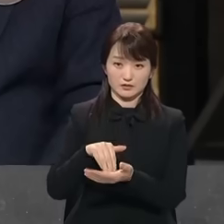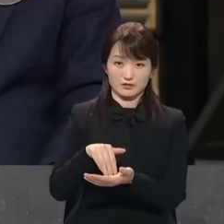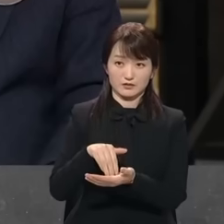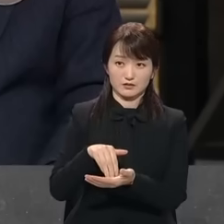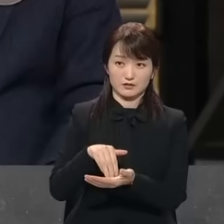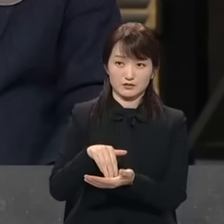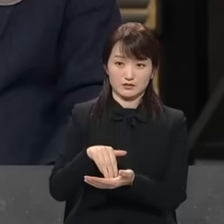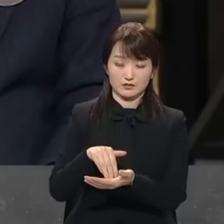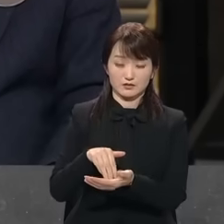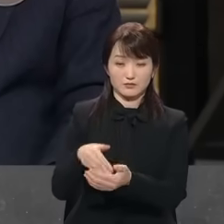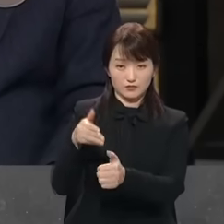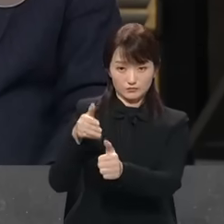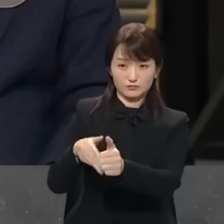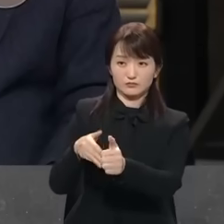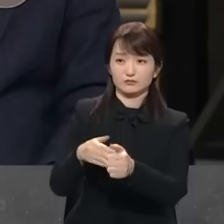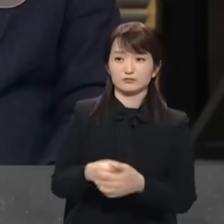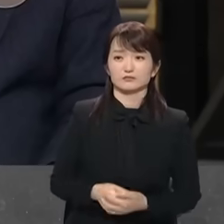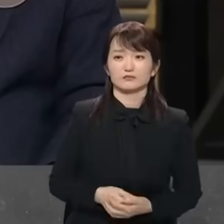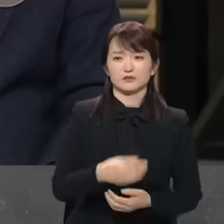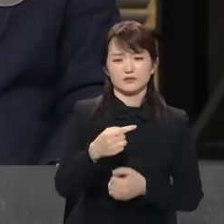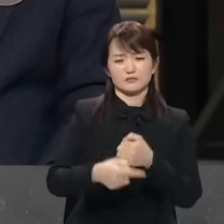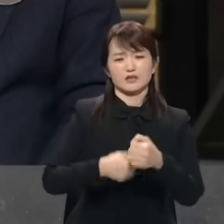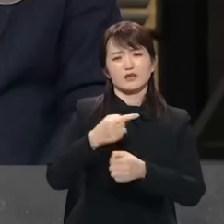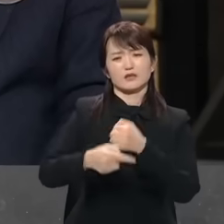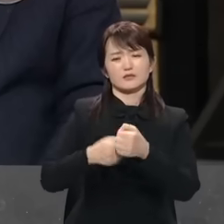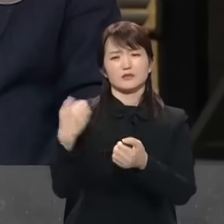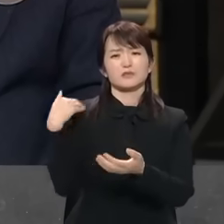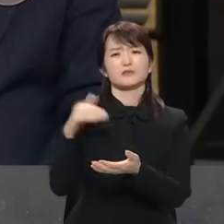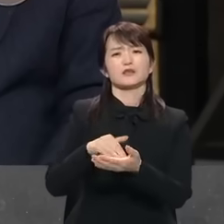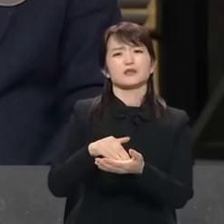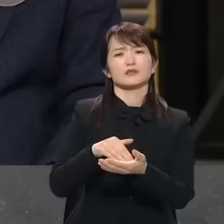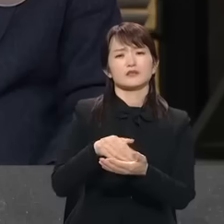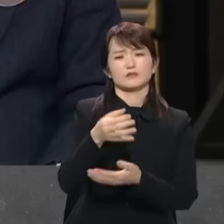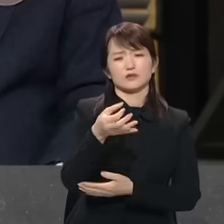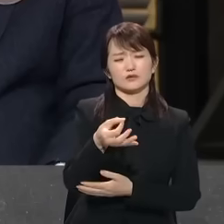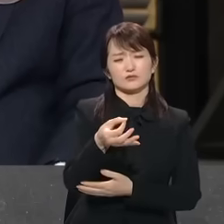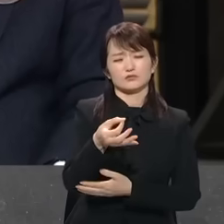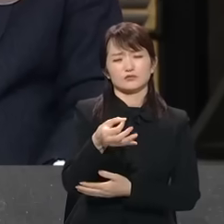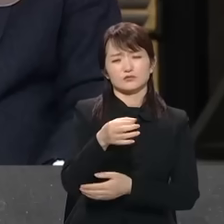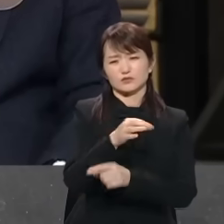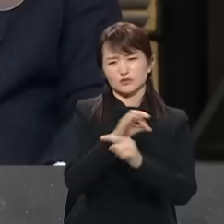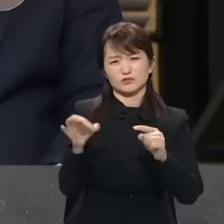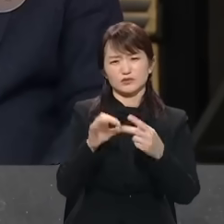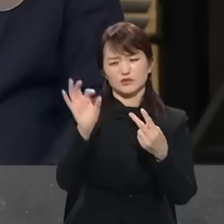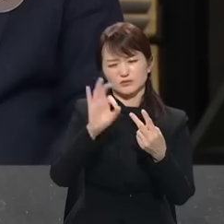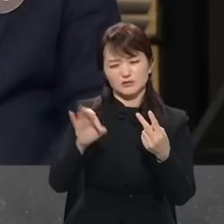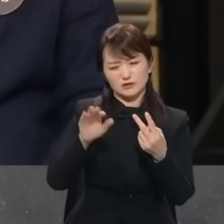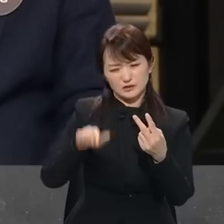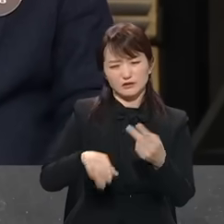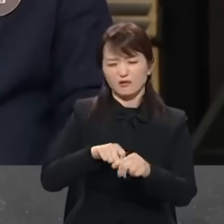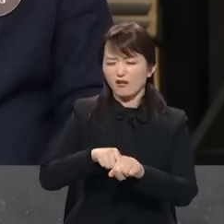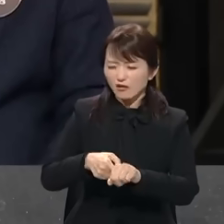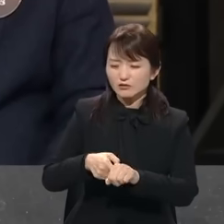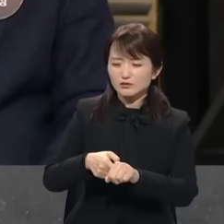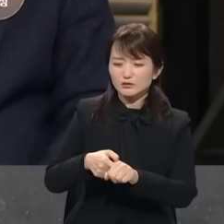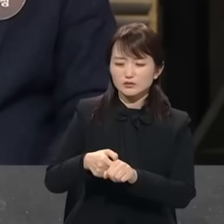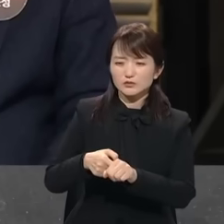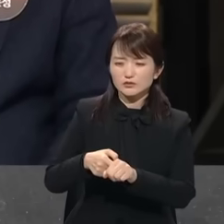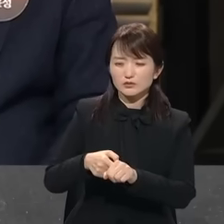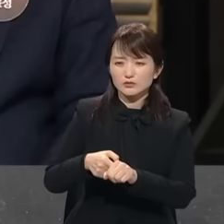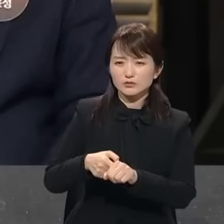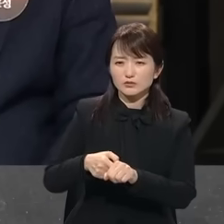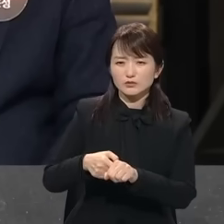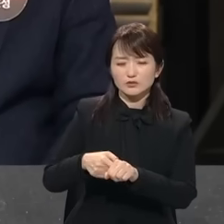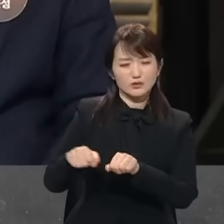나라에서 권하고 있잖아요 근데 매년 반납률 2% 안 된대요 그렇습니다 이제 그게 이제 강제력이 없기 때문에 이제 그런 결과가 발생될